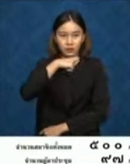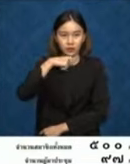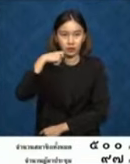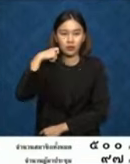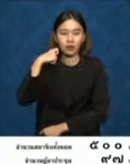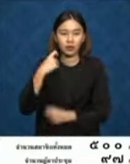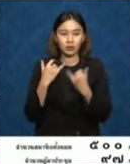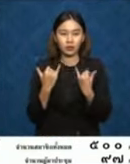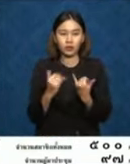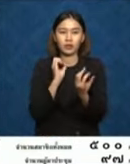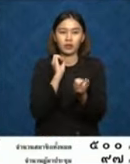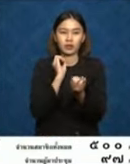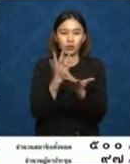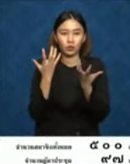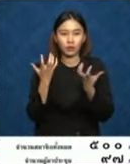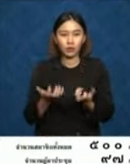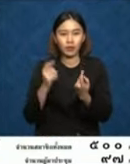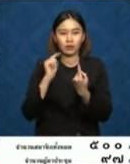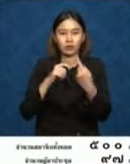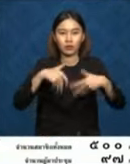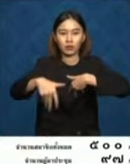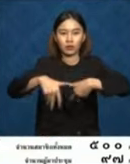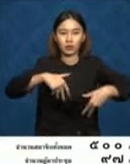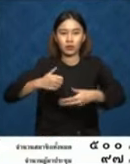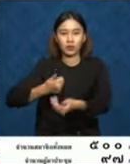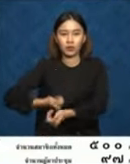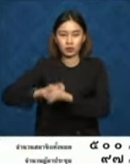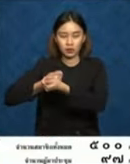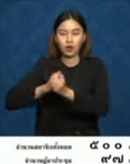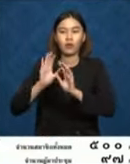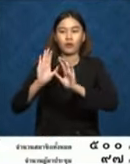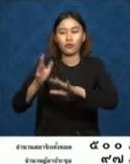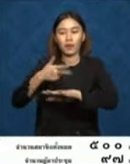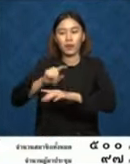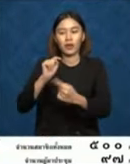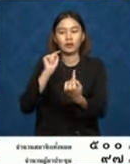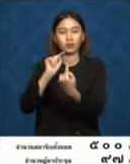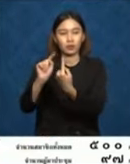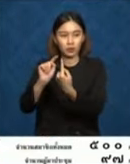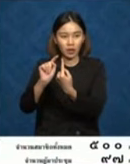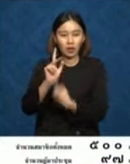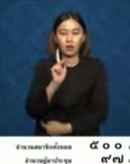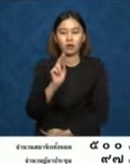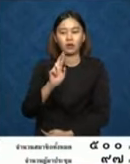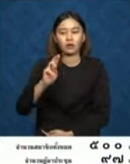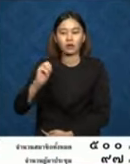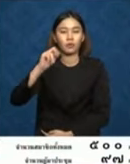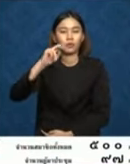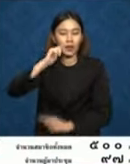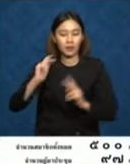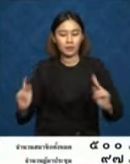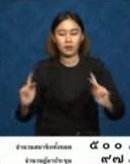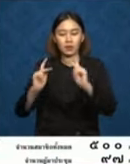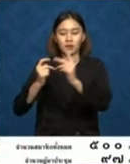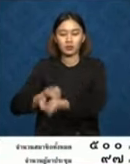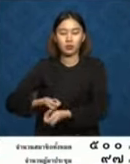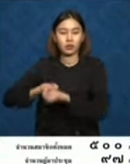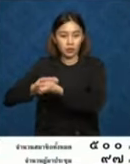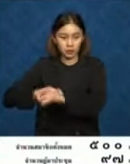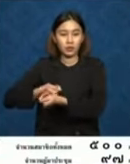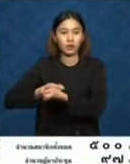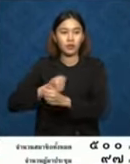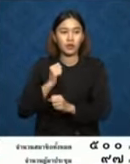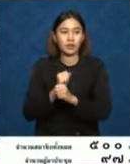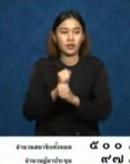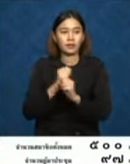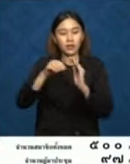าสู่วิกฤตกับพี่น้องเกษตรกรฝากท่านประธานไปถึงกรมชลประทานกระทรวงเกษตรและสหกรณ์เร่ง